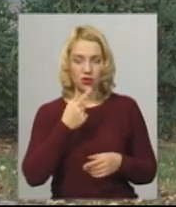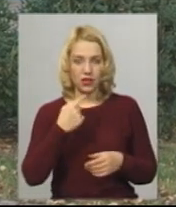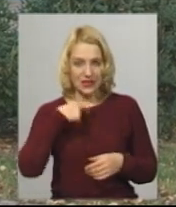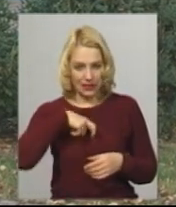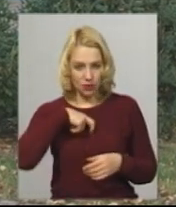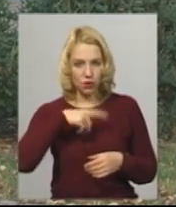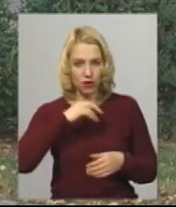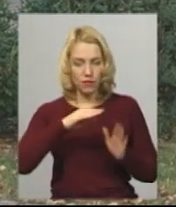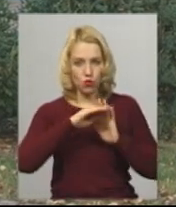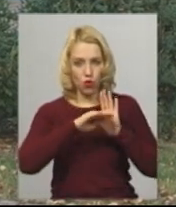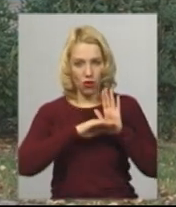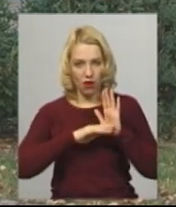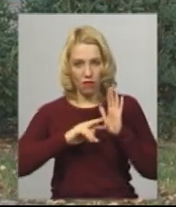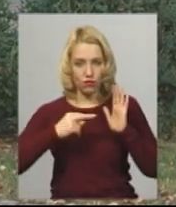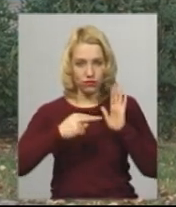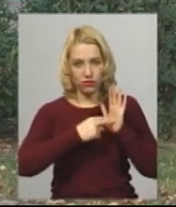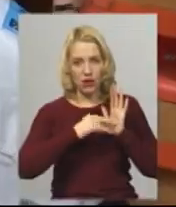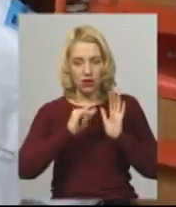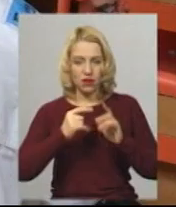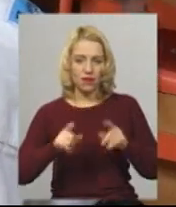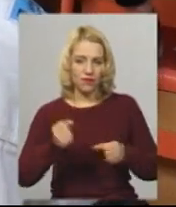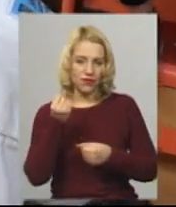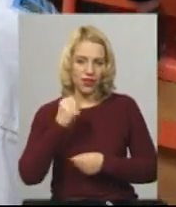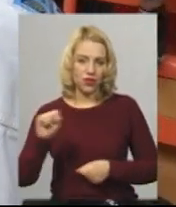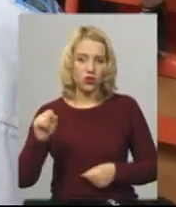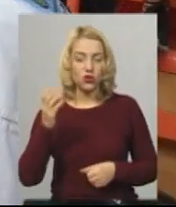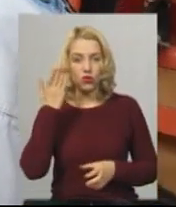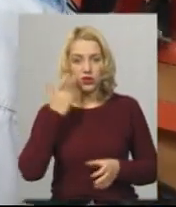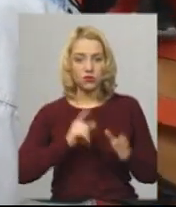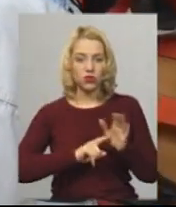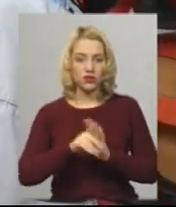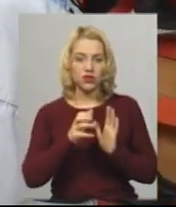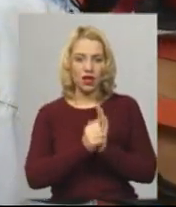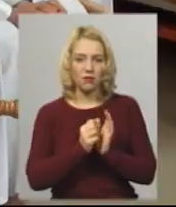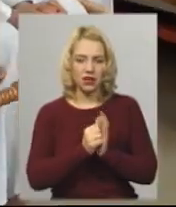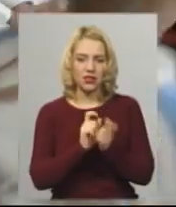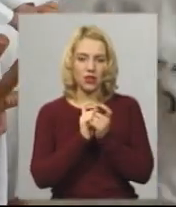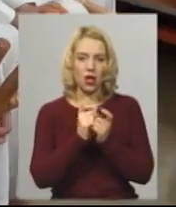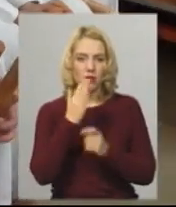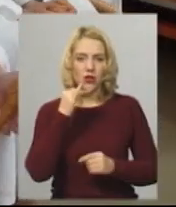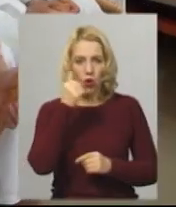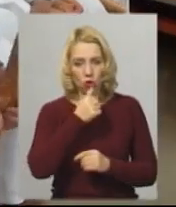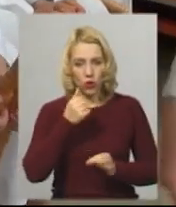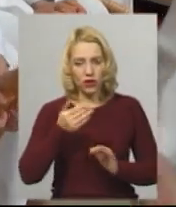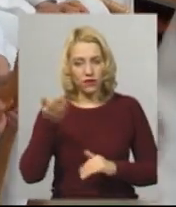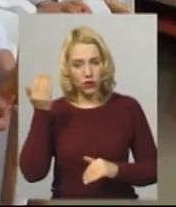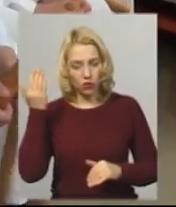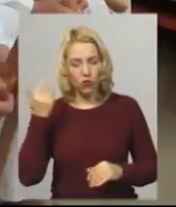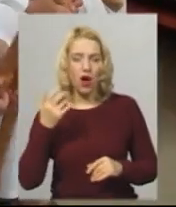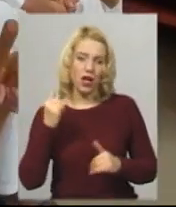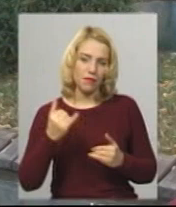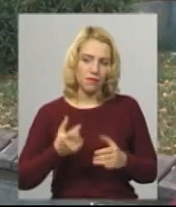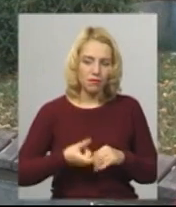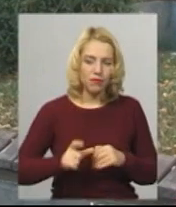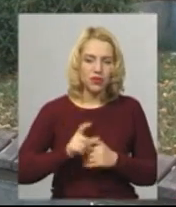запрограмовуєш себе на перемогу, і виграєш так. Хлопець почав займатися єдиноборствами 5 років тому. Найбільше хвилювався на перших змаганнях,